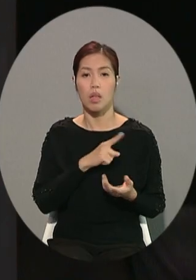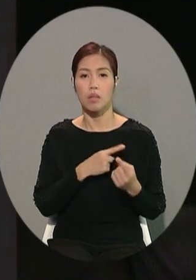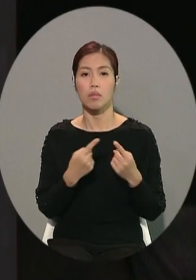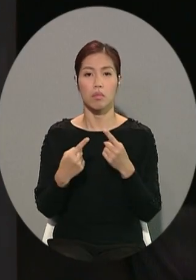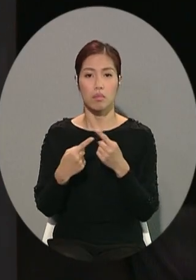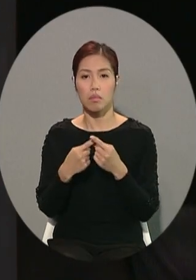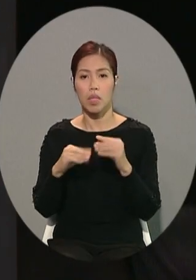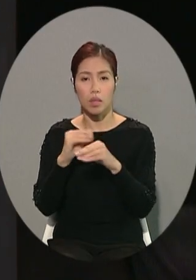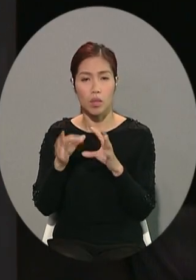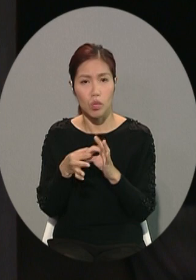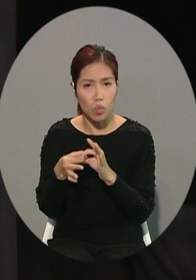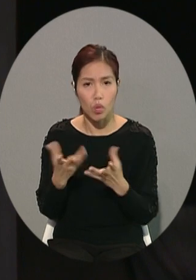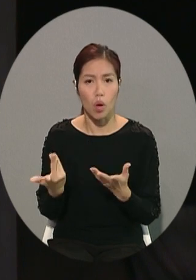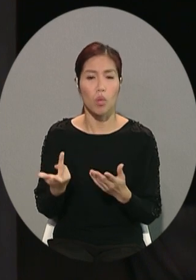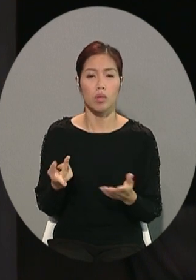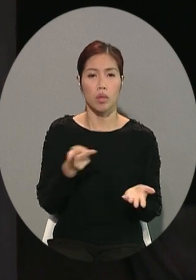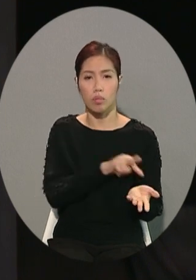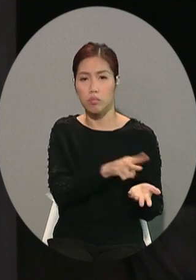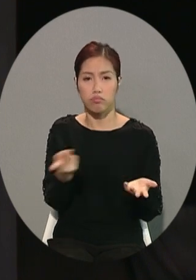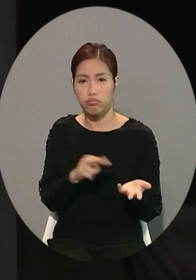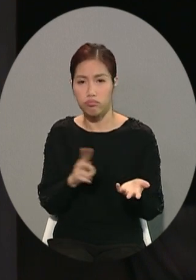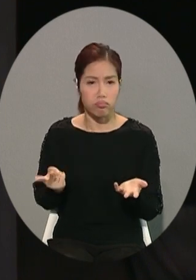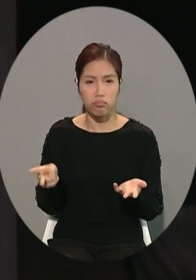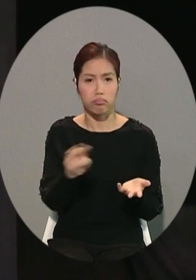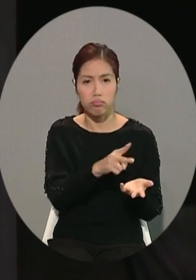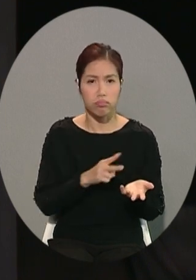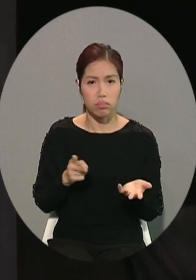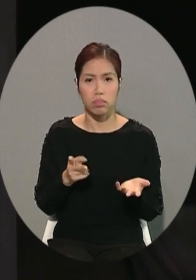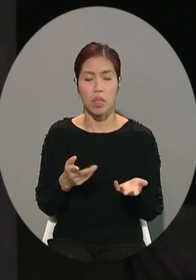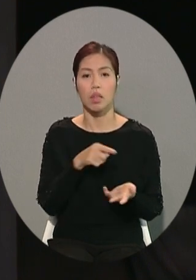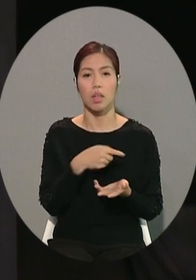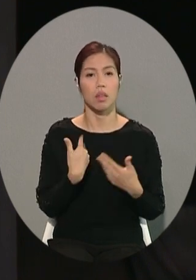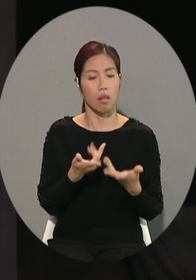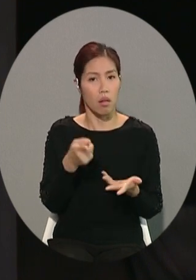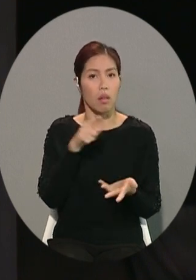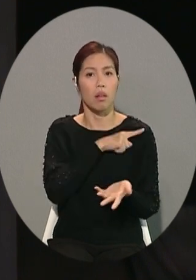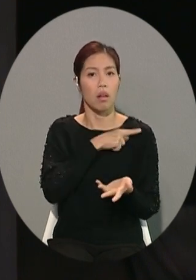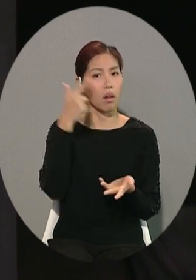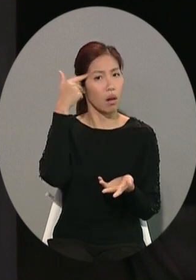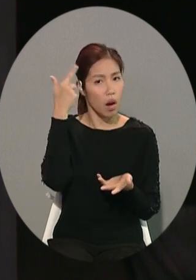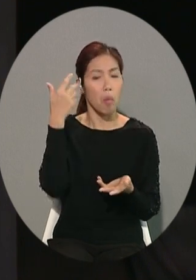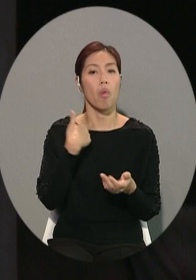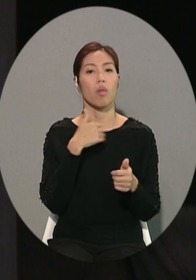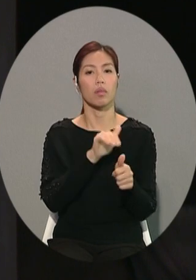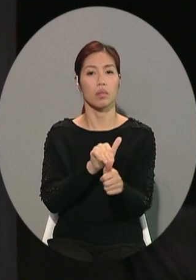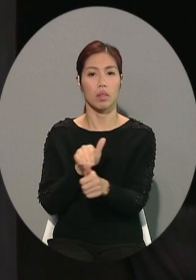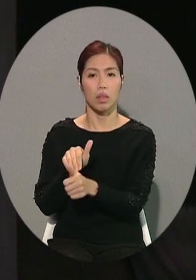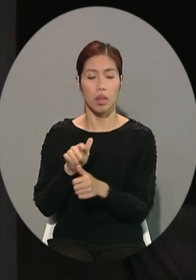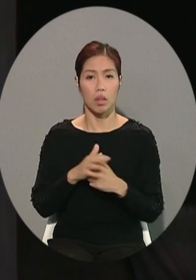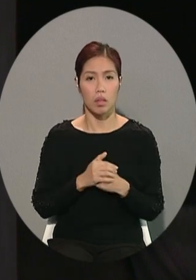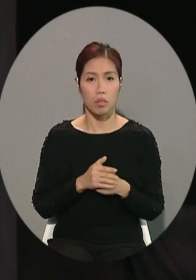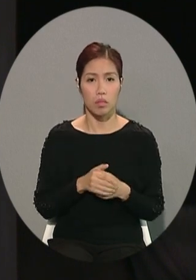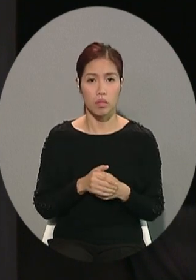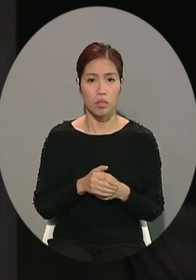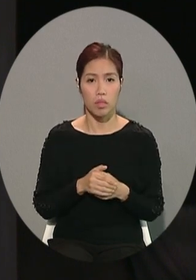聯啊，又或者彈回去中間超人，又或者彈回去泛民，這個就交給你們 抉擇啦。這個只是一個提醒而已。 中間有沒有一